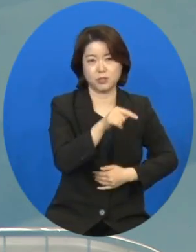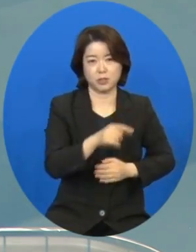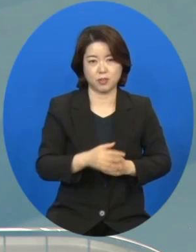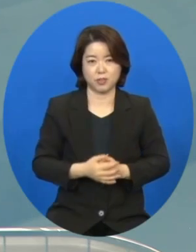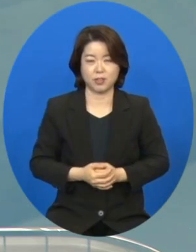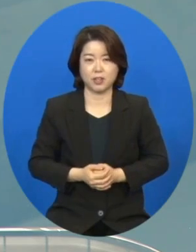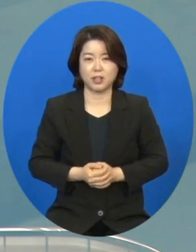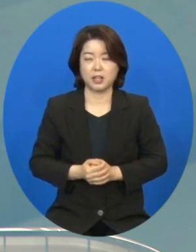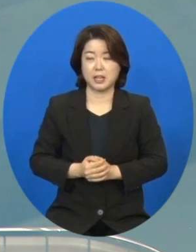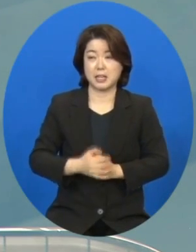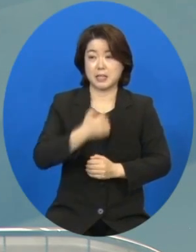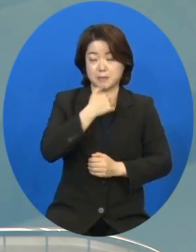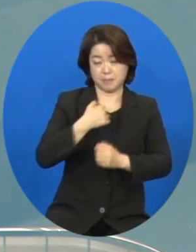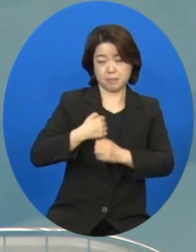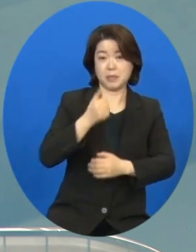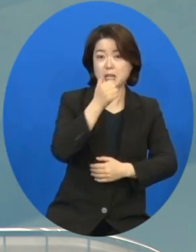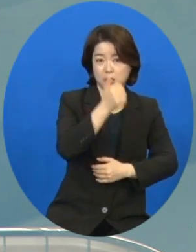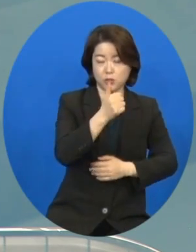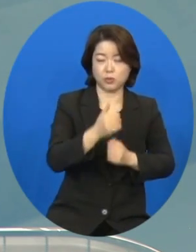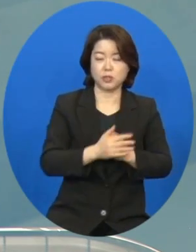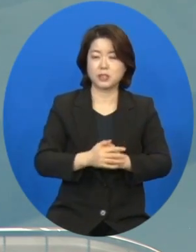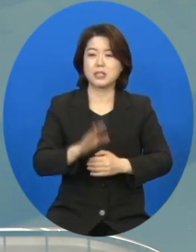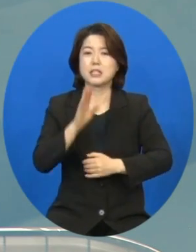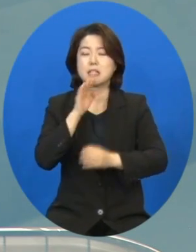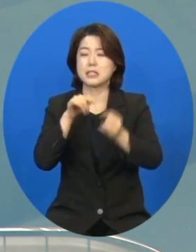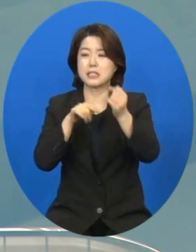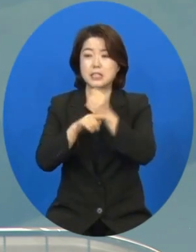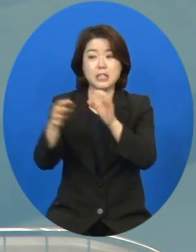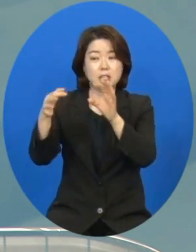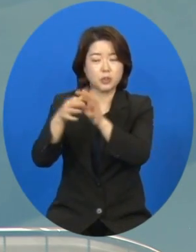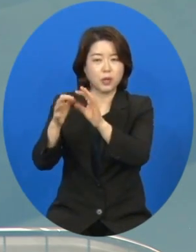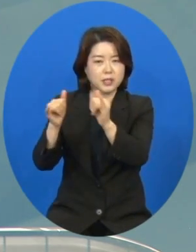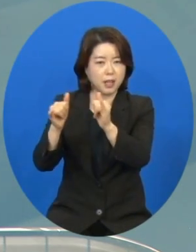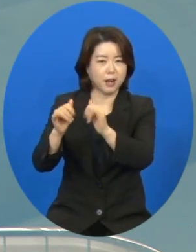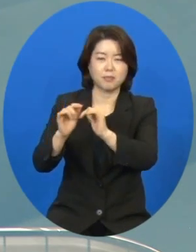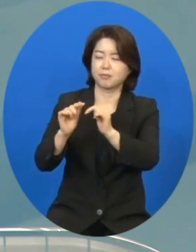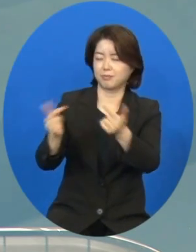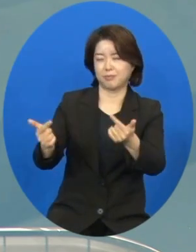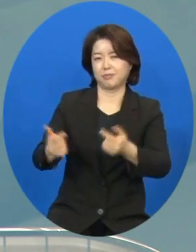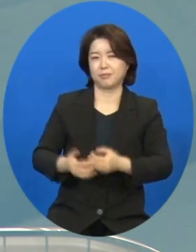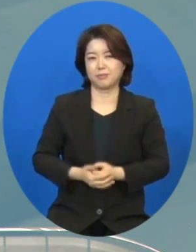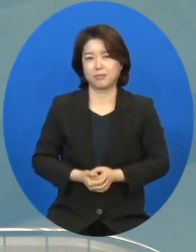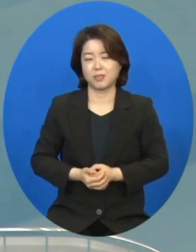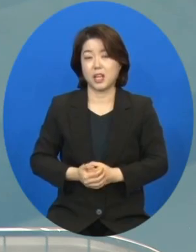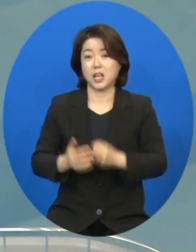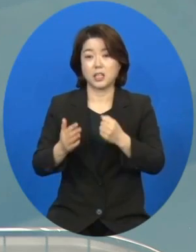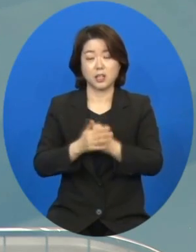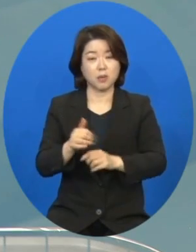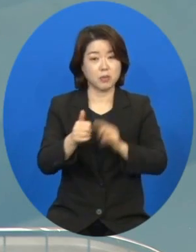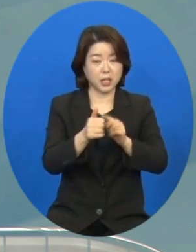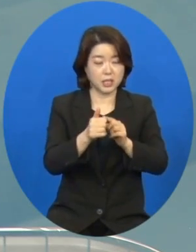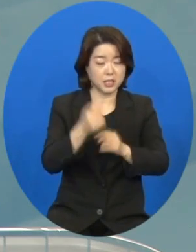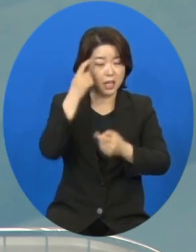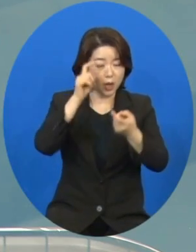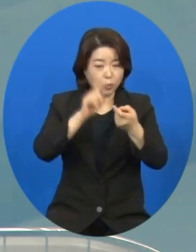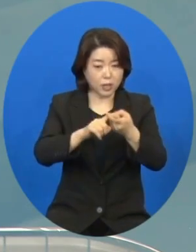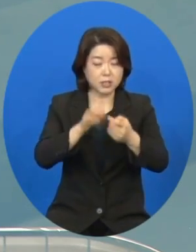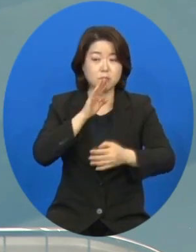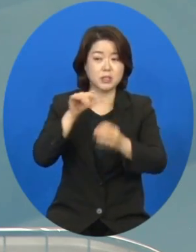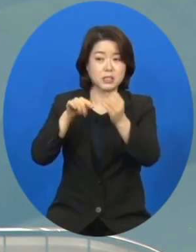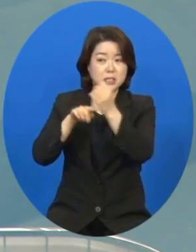이 빌라도는 진리에 속한 사람이 아니었어요. 그래서 그의 관심은 진리에 없었어요.